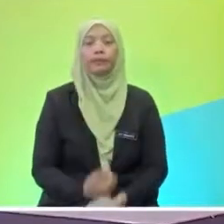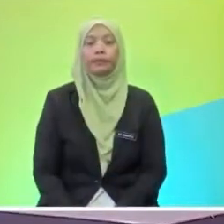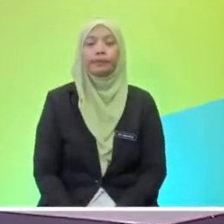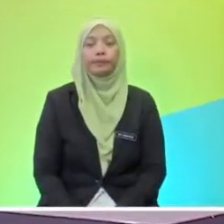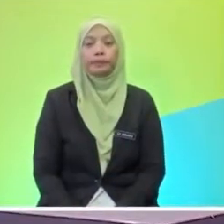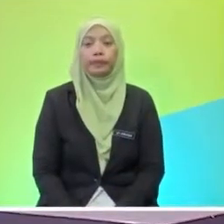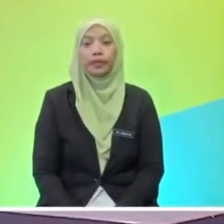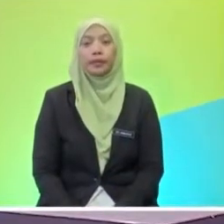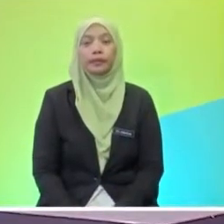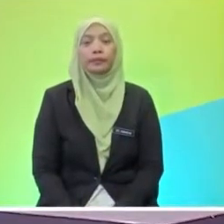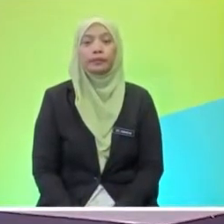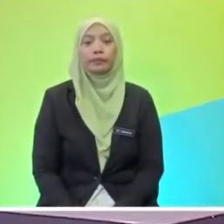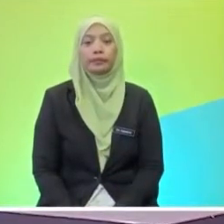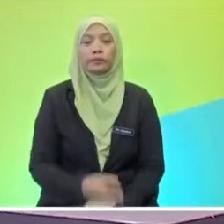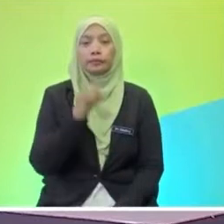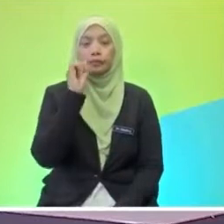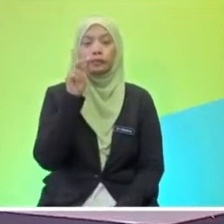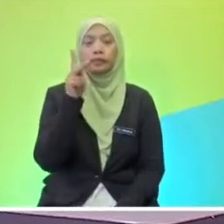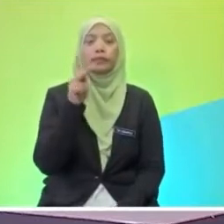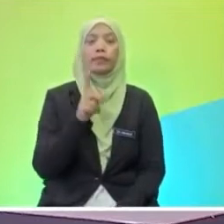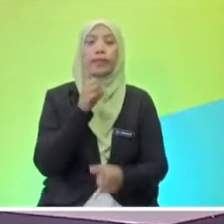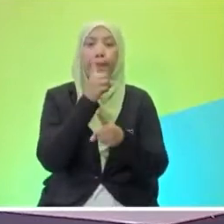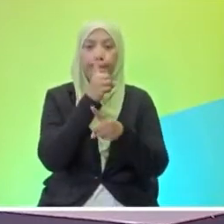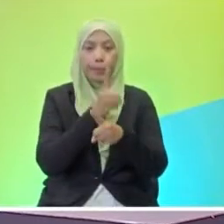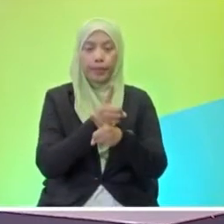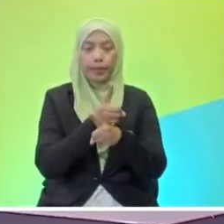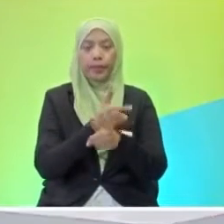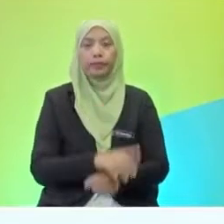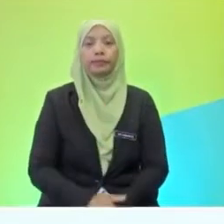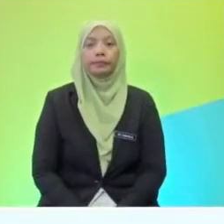buka Oke Betul ya